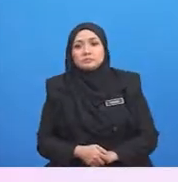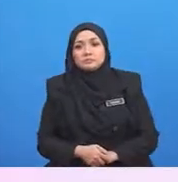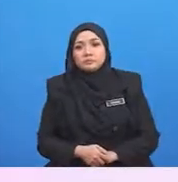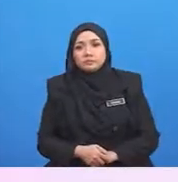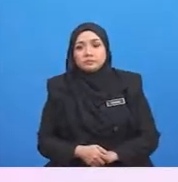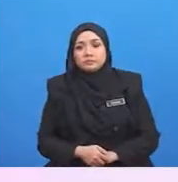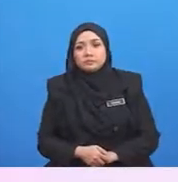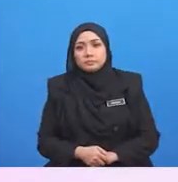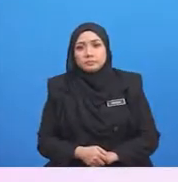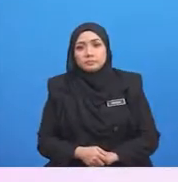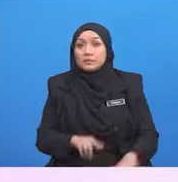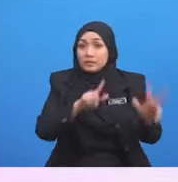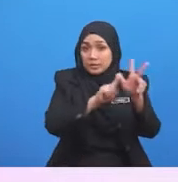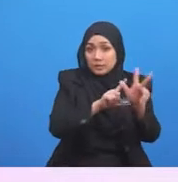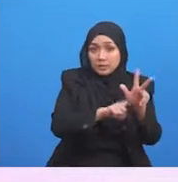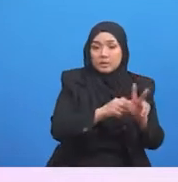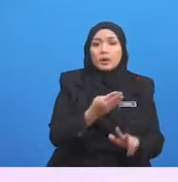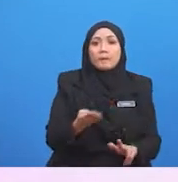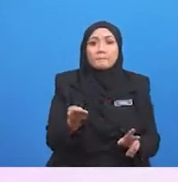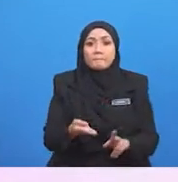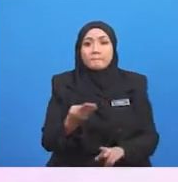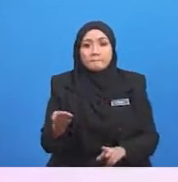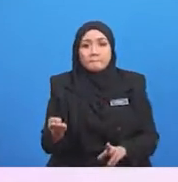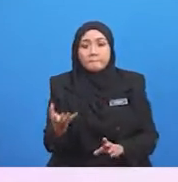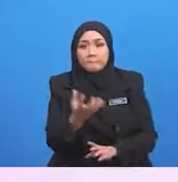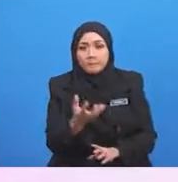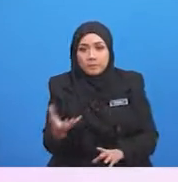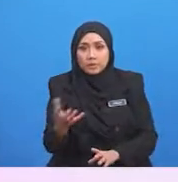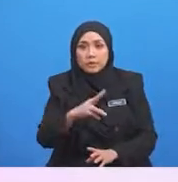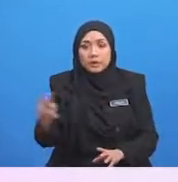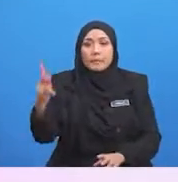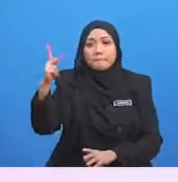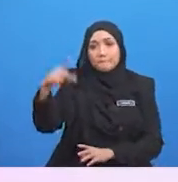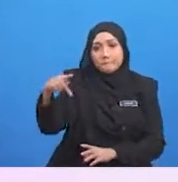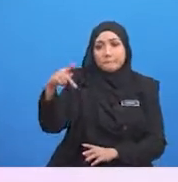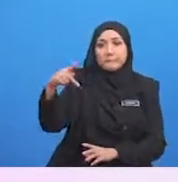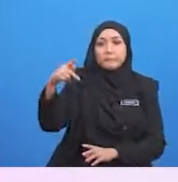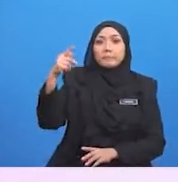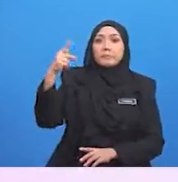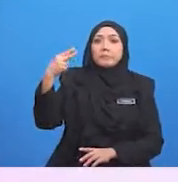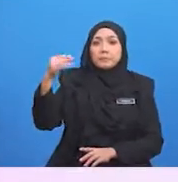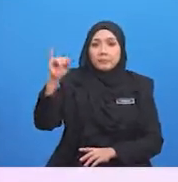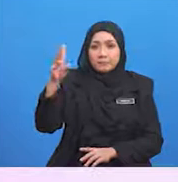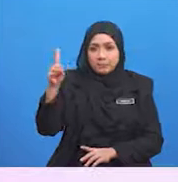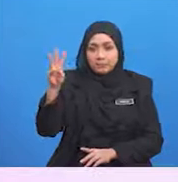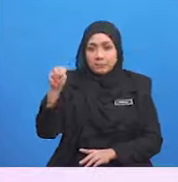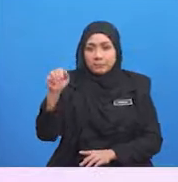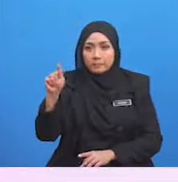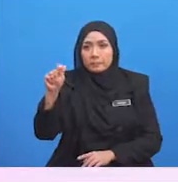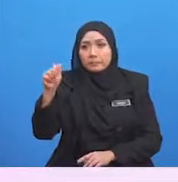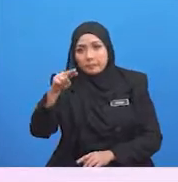Seterusnya adalah bekalan dan perkhidmatan. Bekalan dan perkhidmatan ini merupakan produk yang dibeli untuk